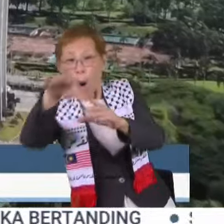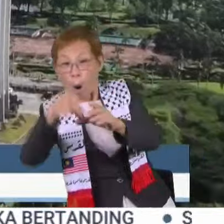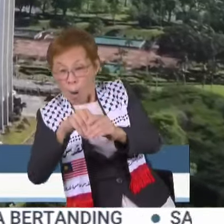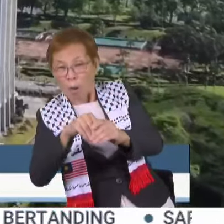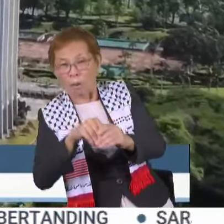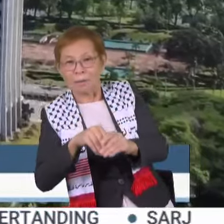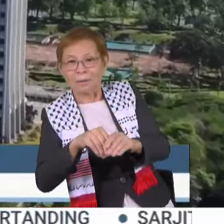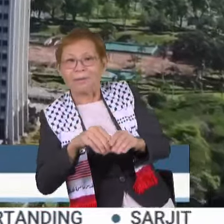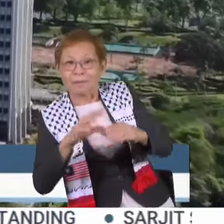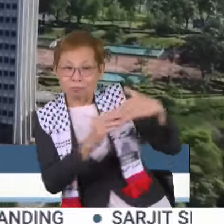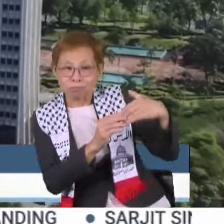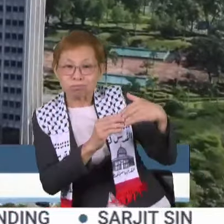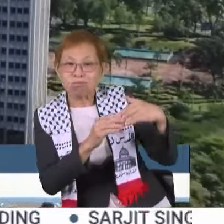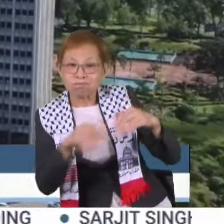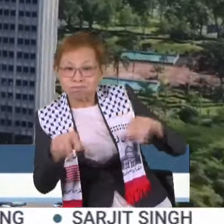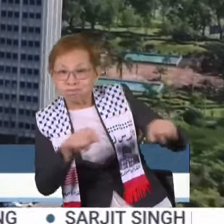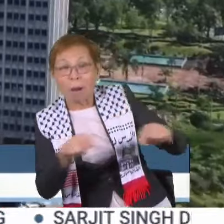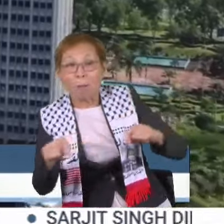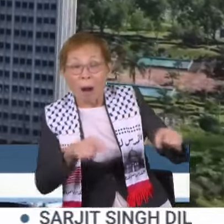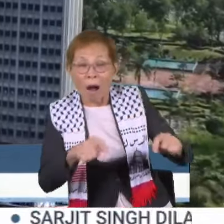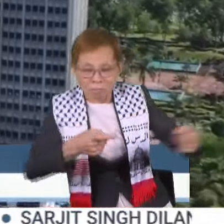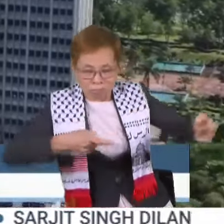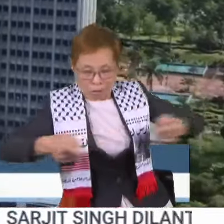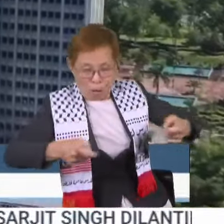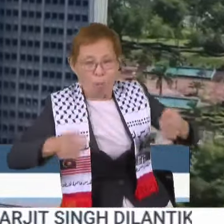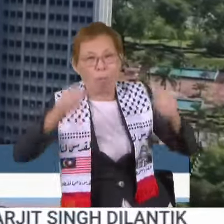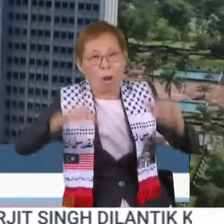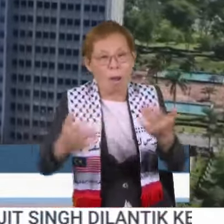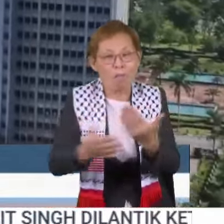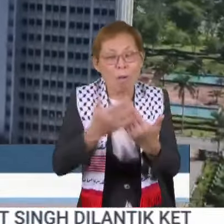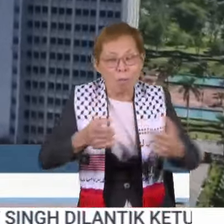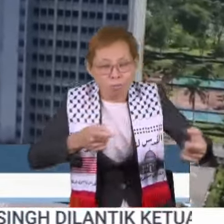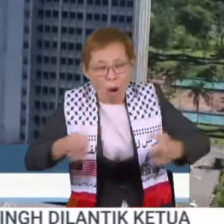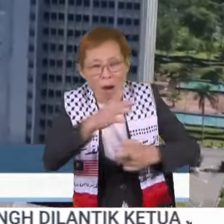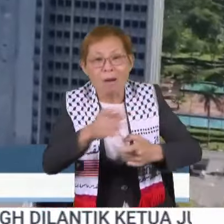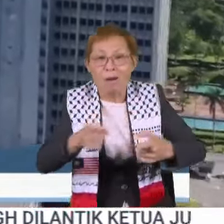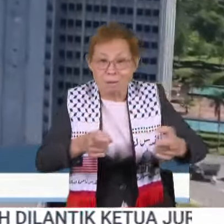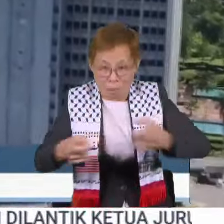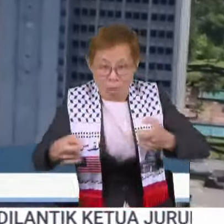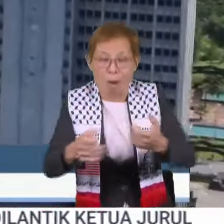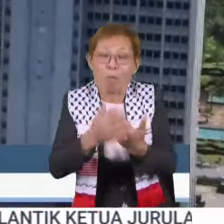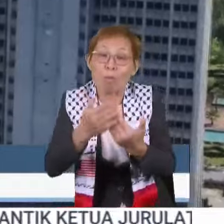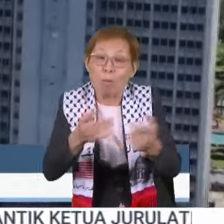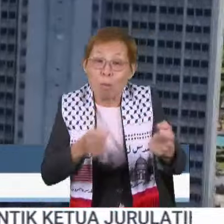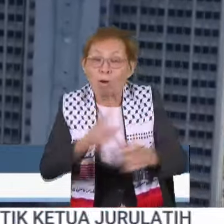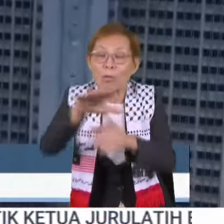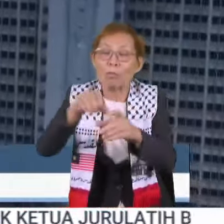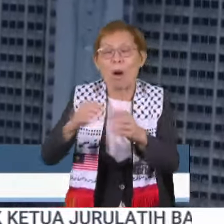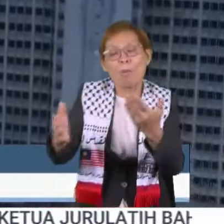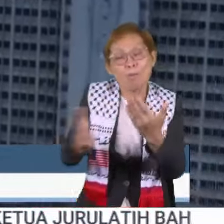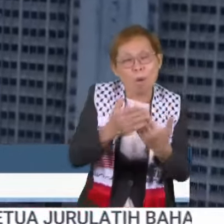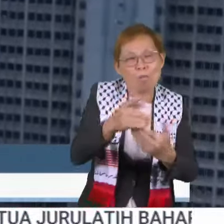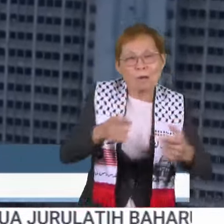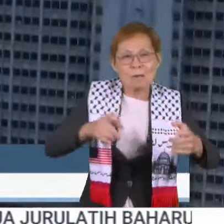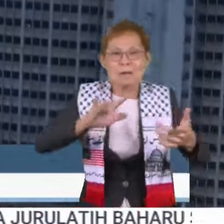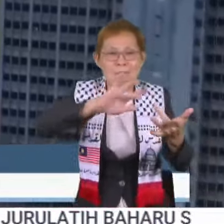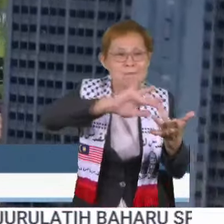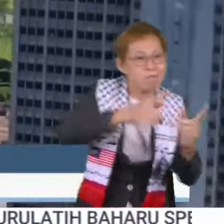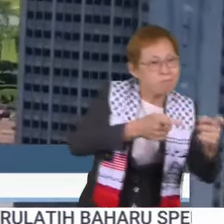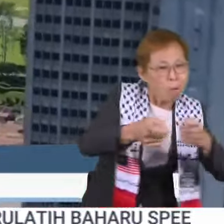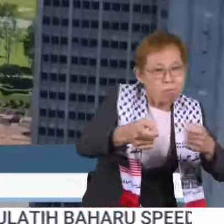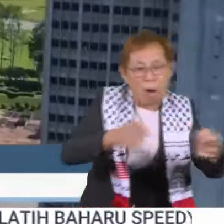pragmatik dan kerangka kawal Selia yang dapat mempermudahkan pentadbiran dan pengurusan ini termasuk untuk memudah dan menyelaras segala